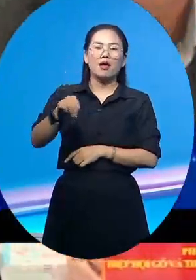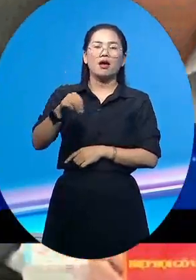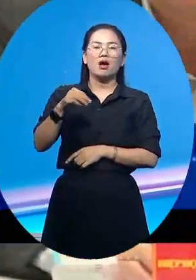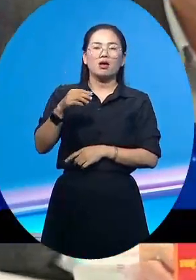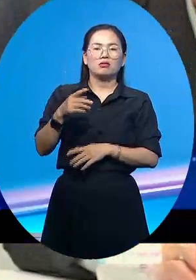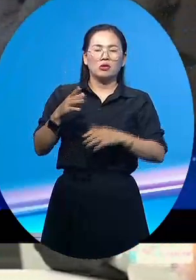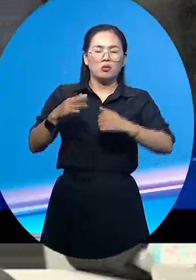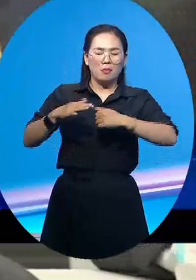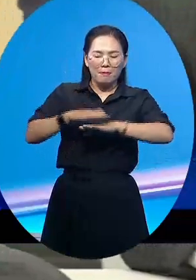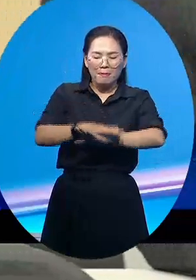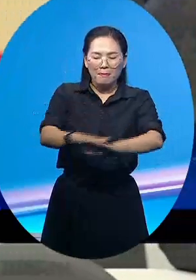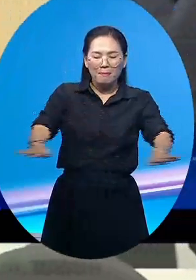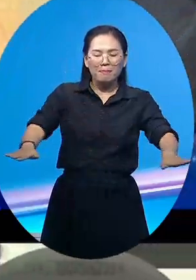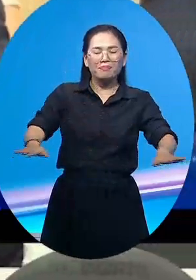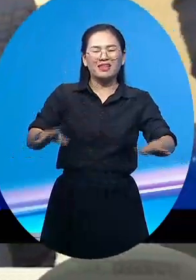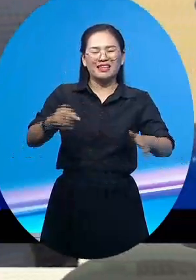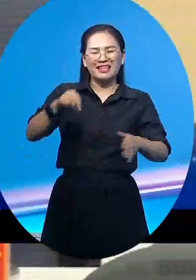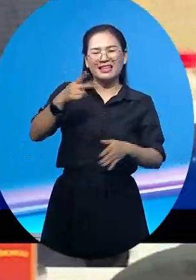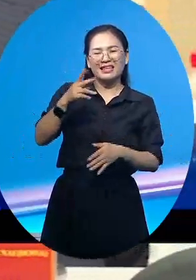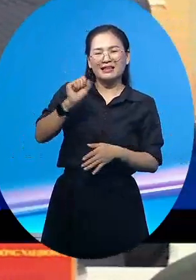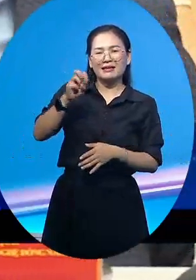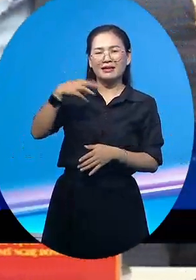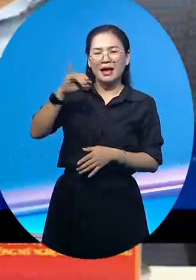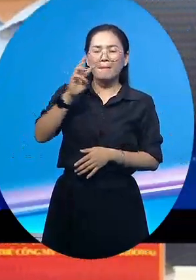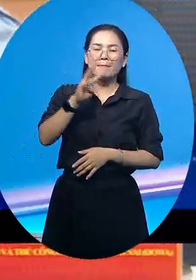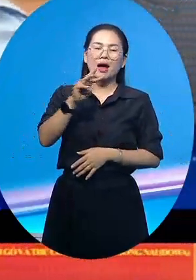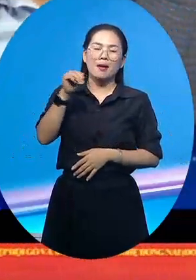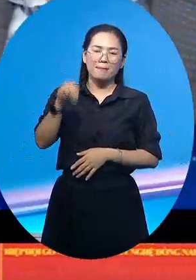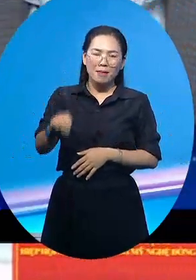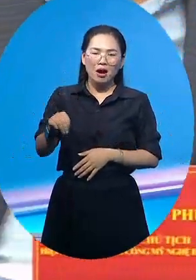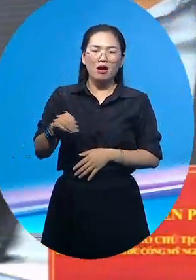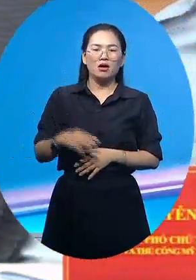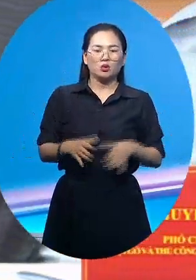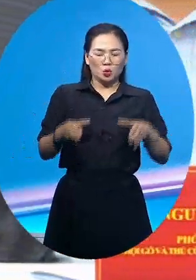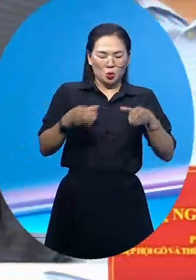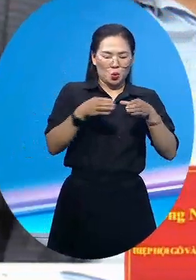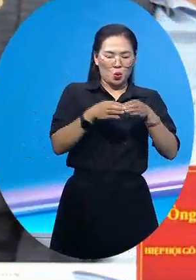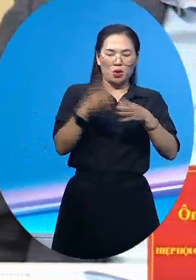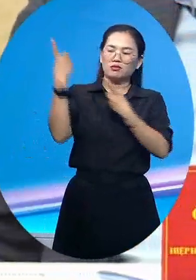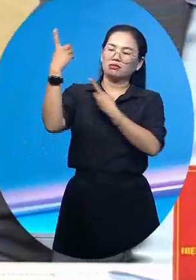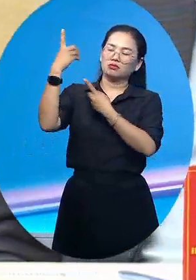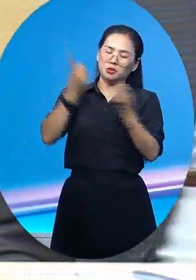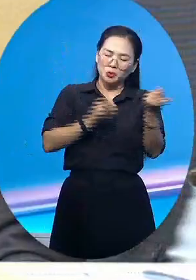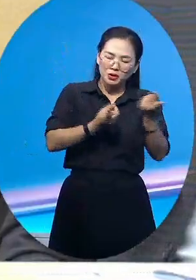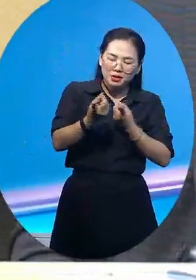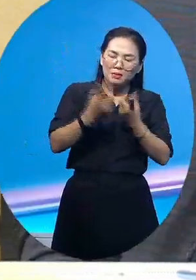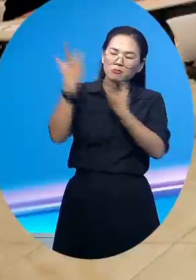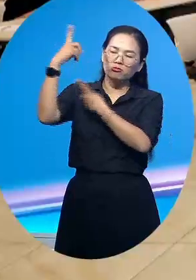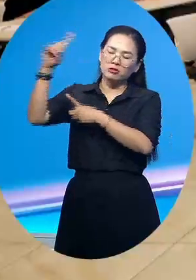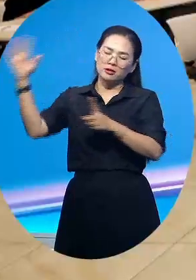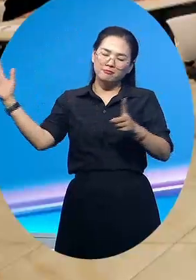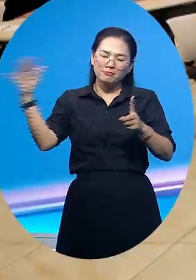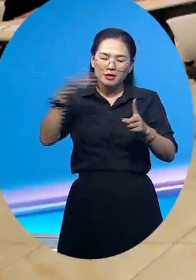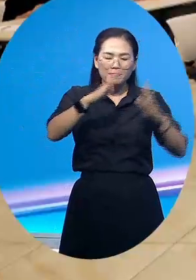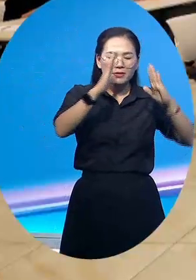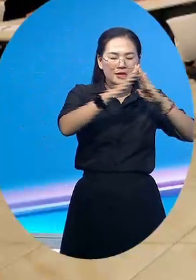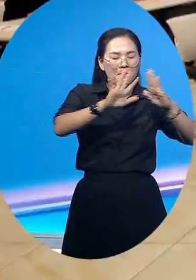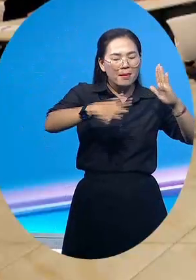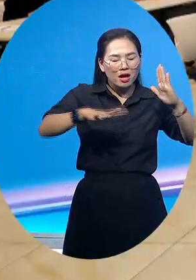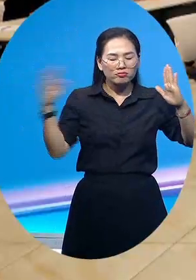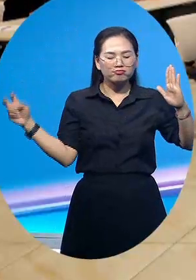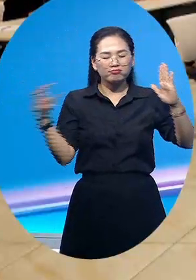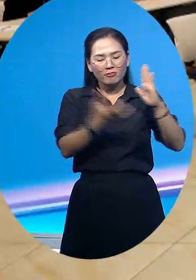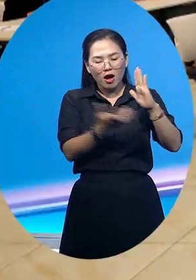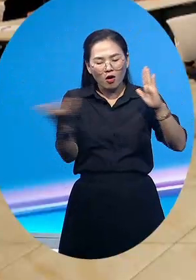mặt sản phẩm với giải pháp nhám 3 m ban tổ chức sẽ tổ chức các đoàn doanh nghiệp quốc tế tham quan khảo sát một số nhà máy sản xuất và